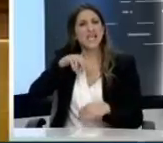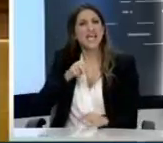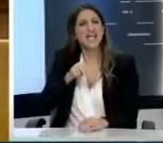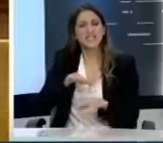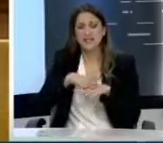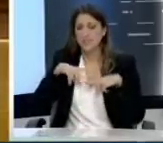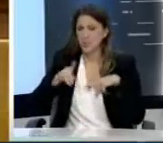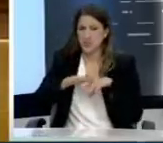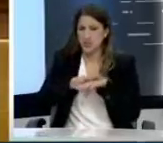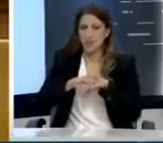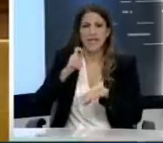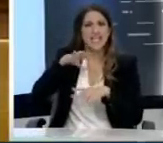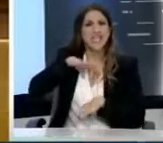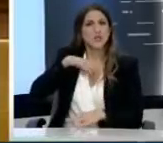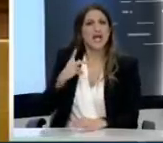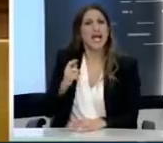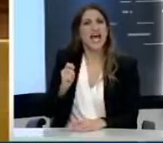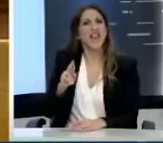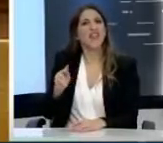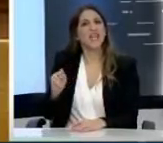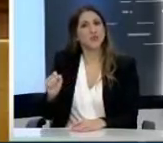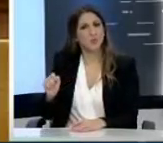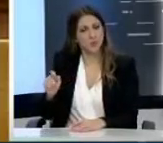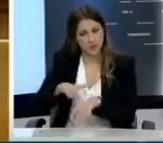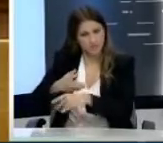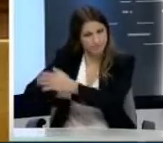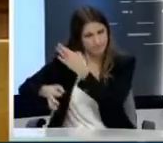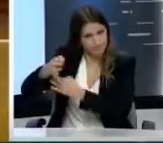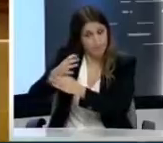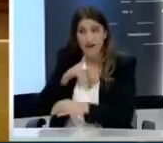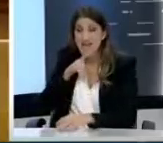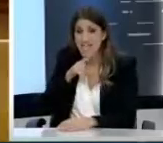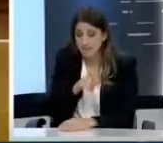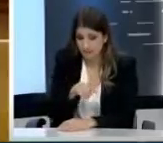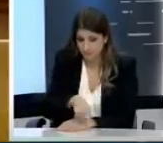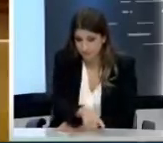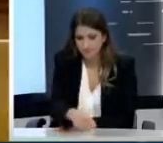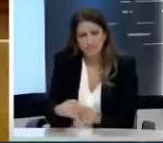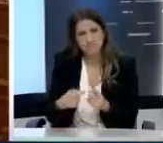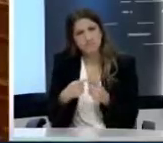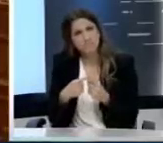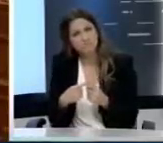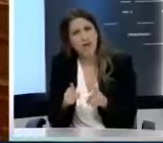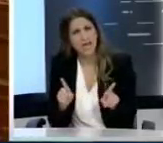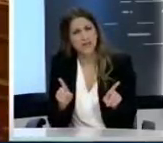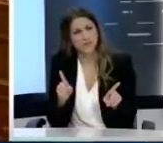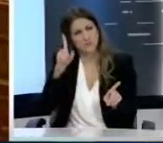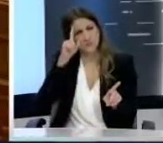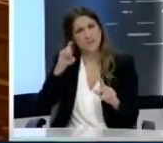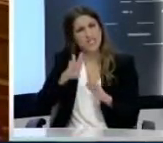Καραθανασόπουλος στην εισήγησή του. Είπε ότι είναι ένα από τα παράλογα του